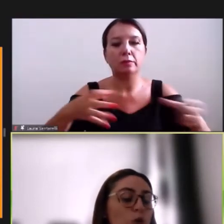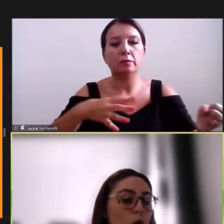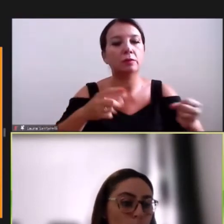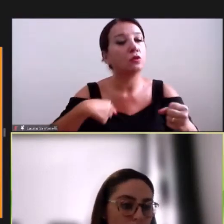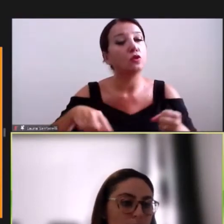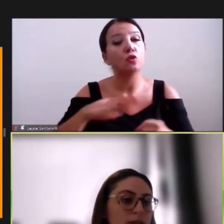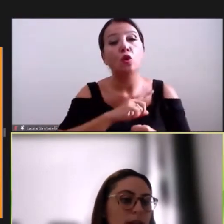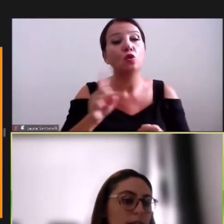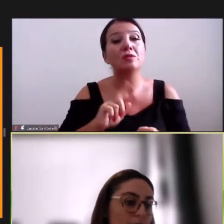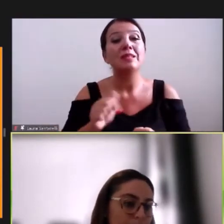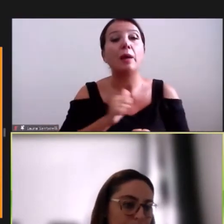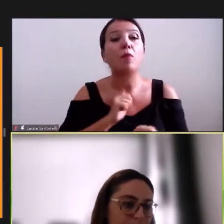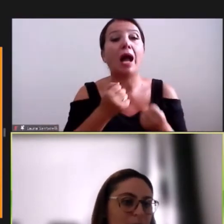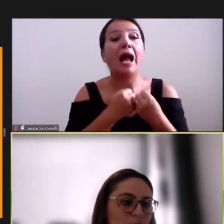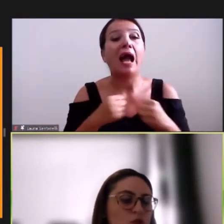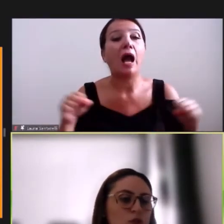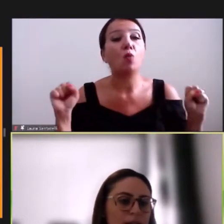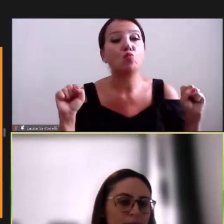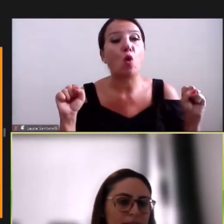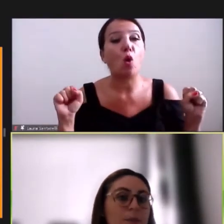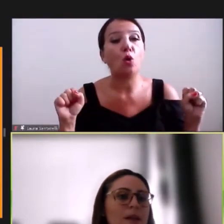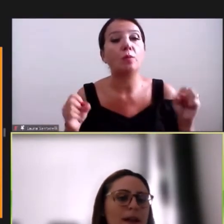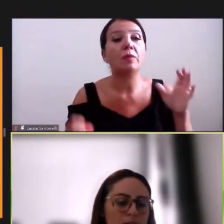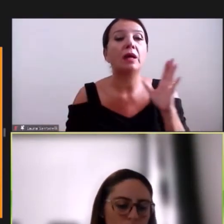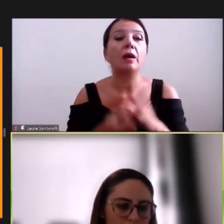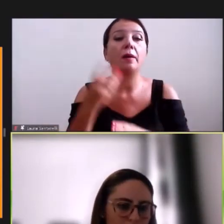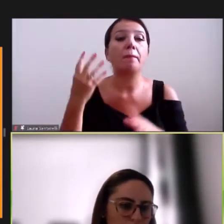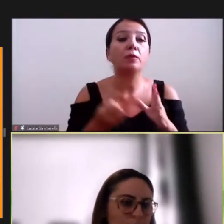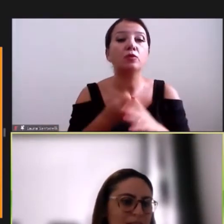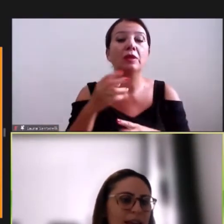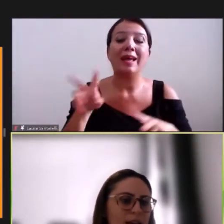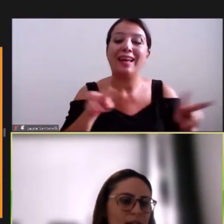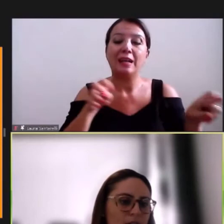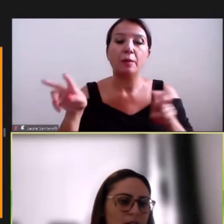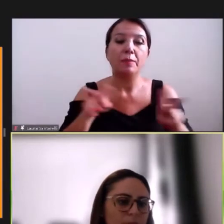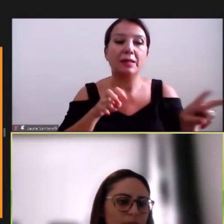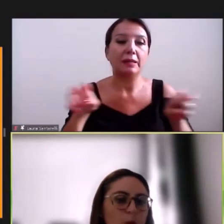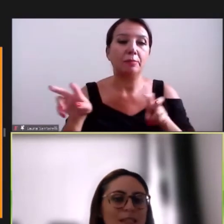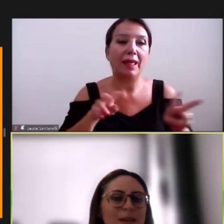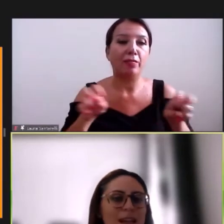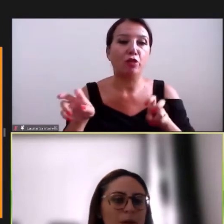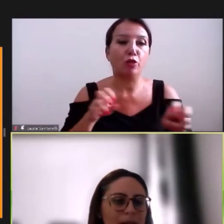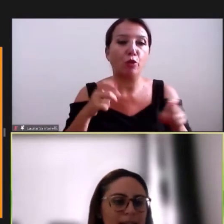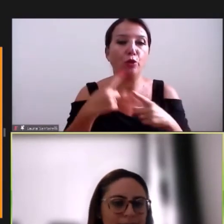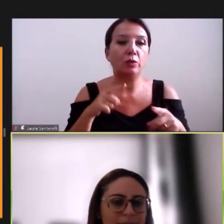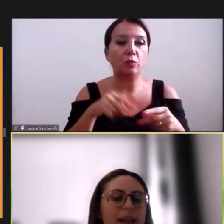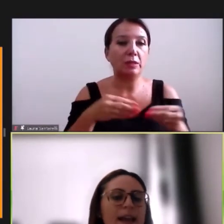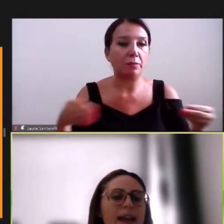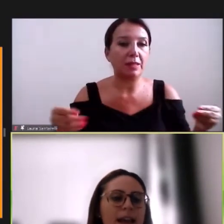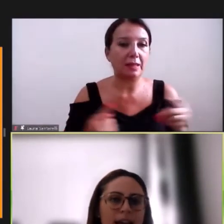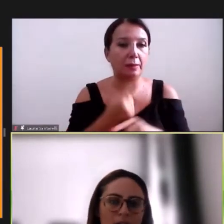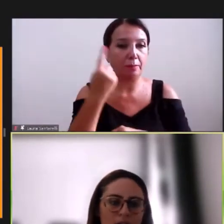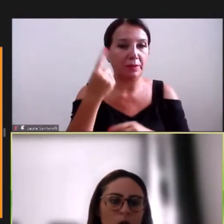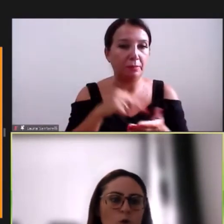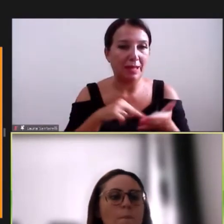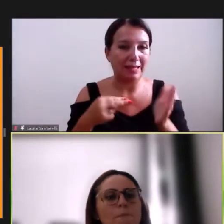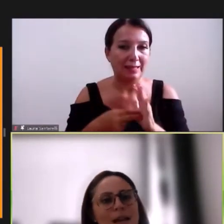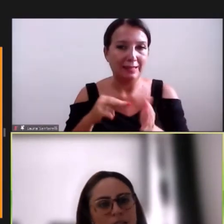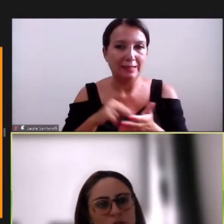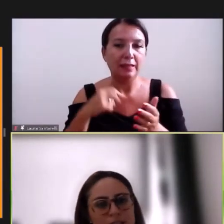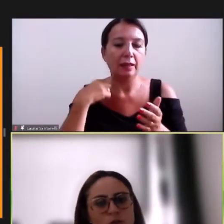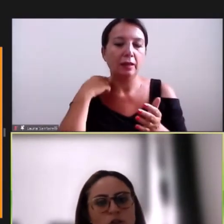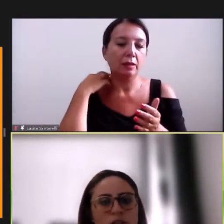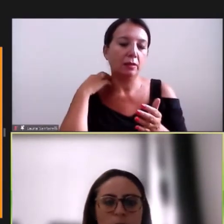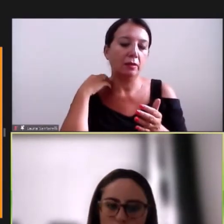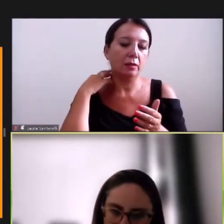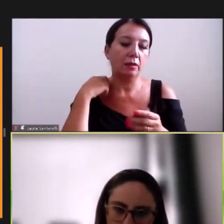assolutamente autonomi nella produzione, nel reperimento, ecco, di queste materie prime critiche. E un